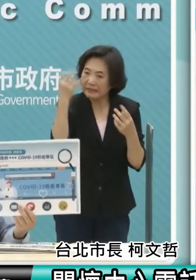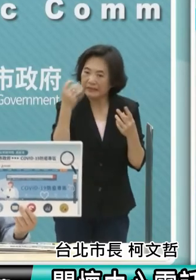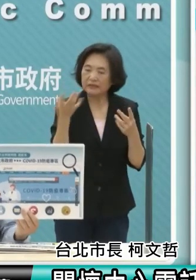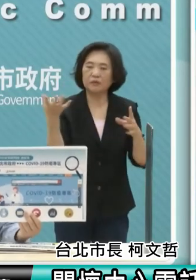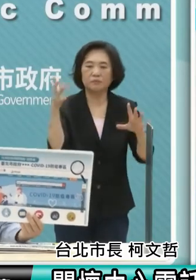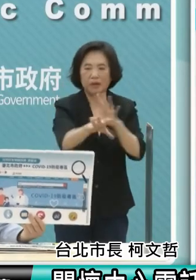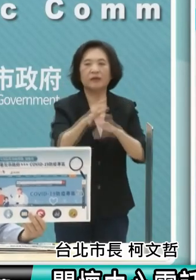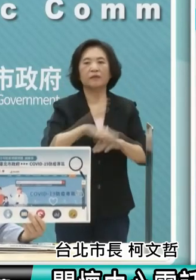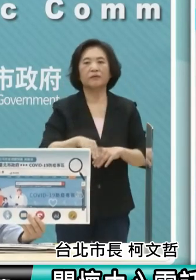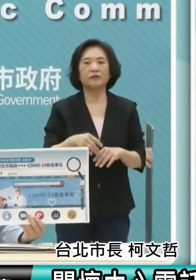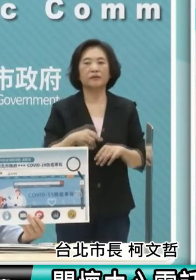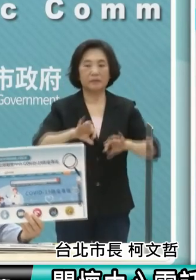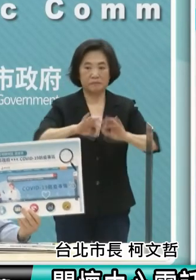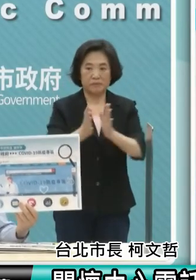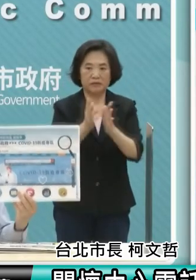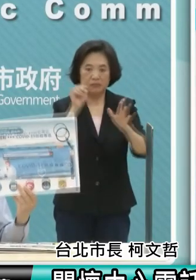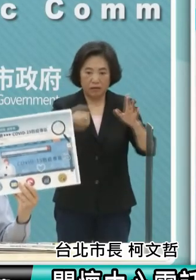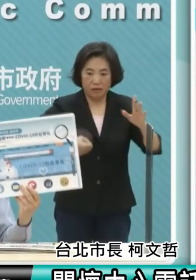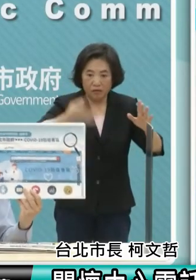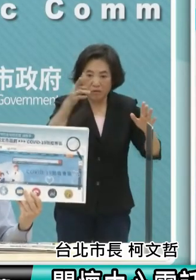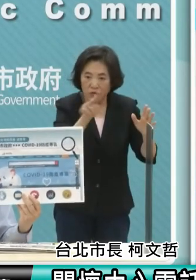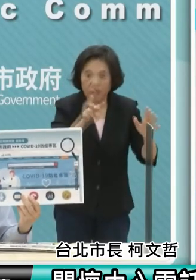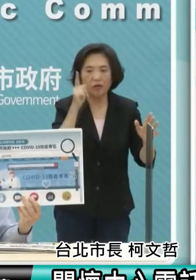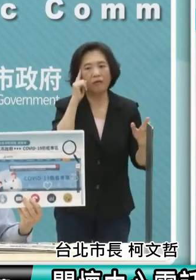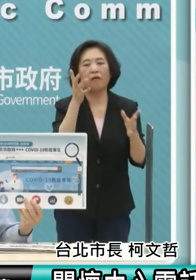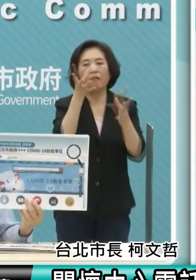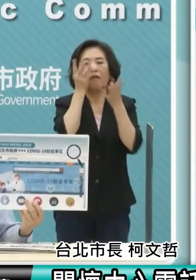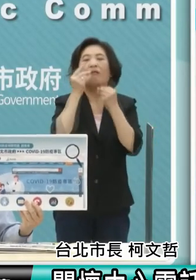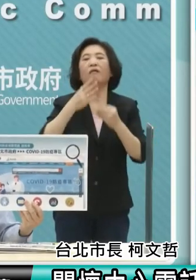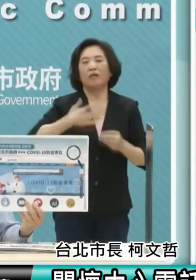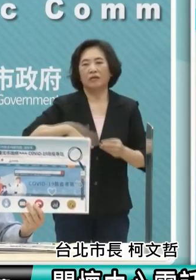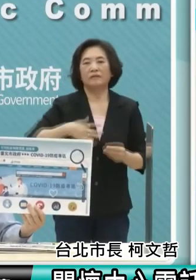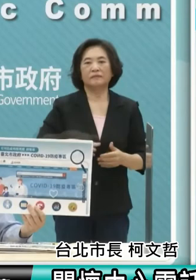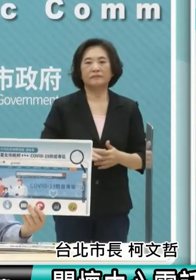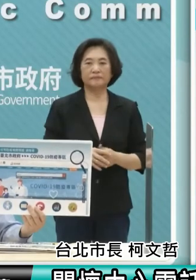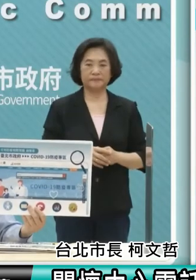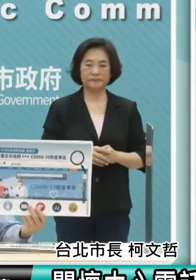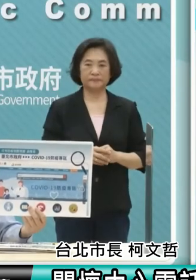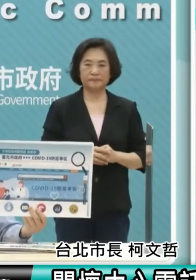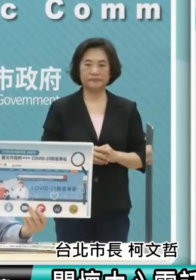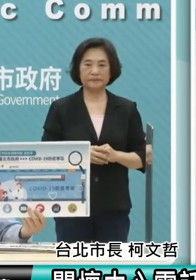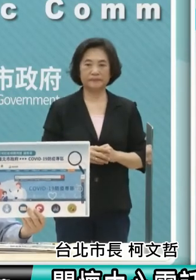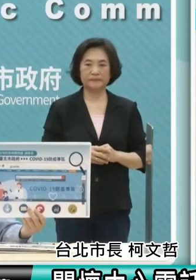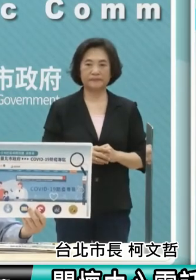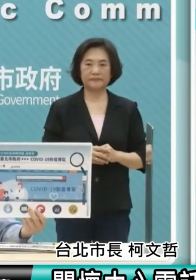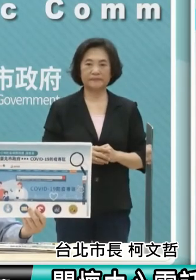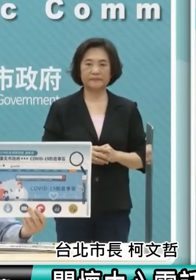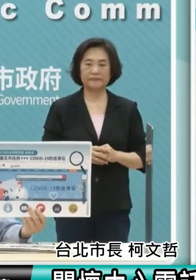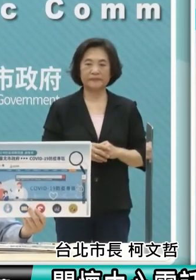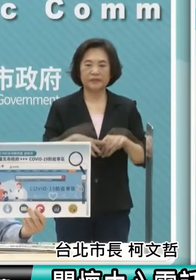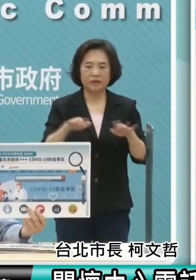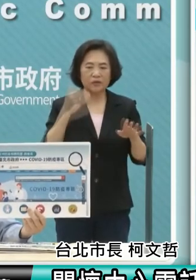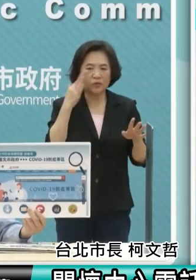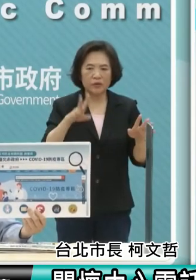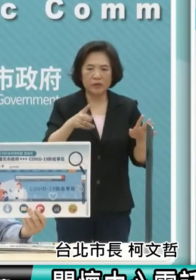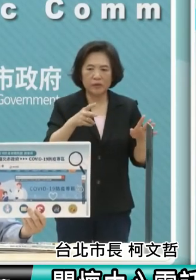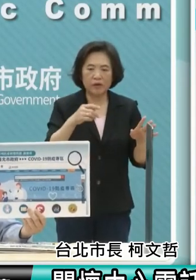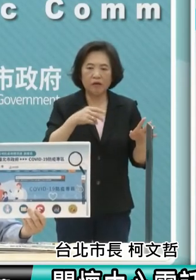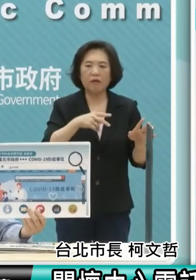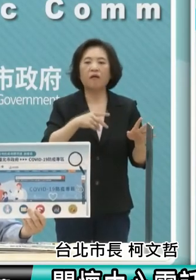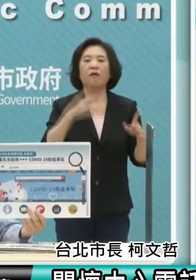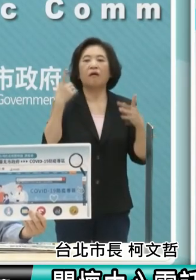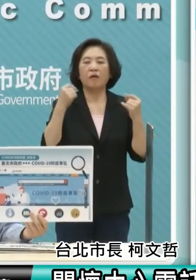这样的话，我们就有一个最及时的网站资料可以在上面看这样才不会发现说我们那个资料，你知道